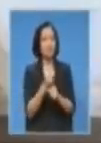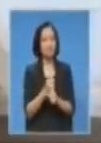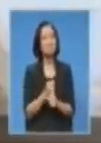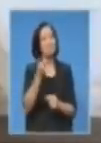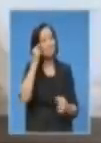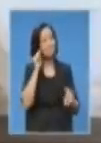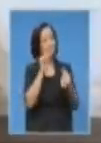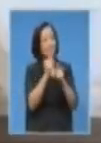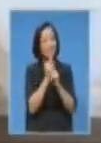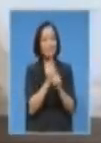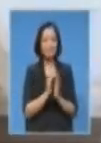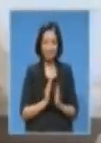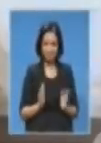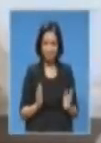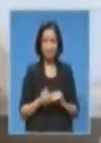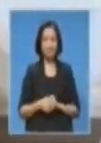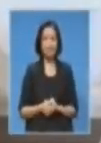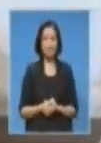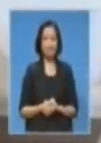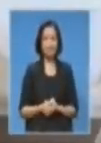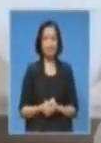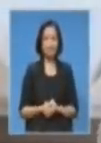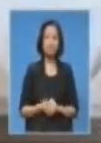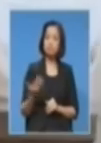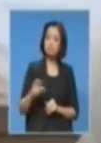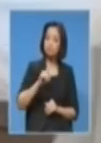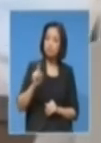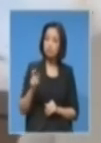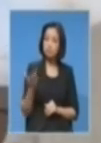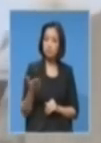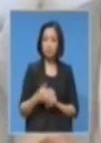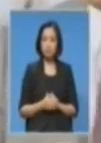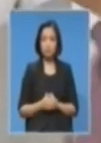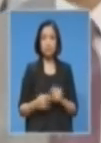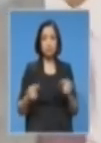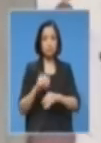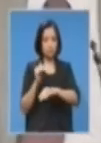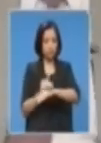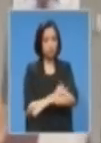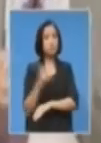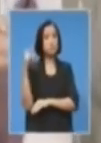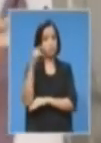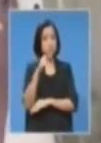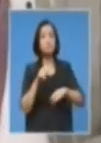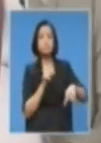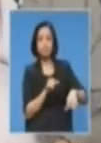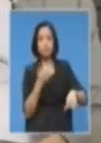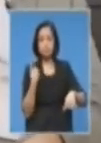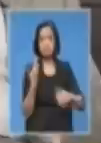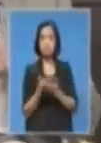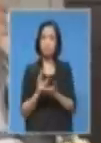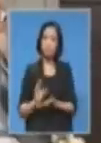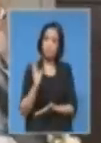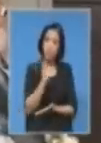ปตามเป้าหมายครับขอบคุณครับ ท่านรัฐมนตรีครับในของสุวรรณภูมิเนี่ยนะครับที่จะมีลงทุนทั้